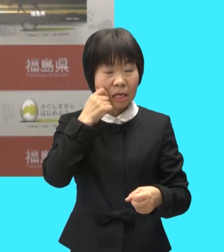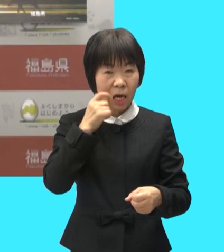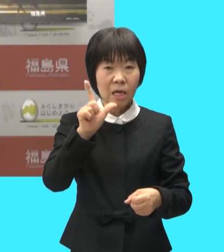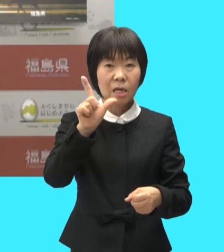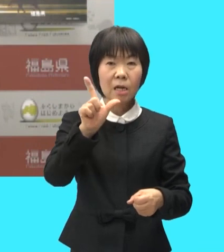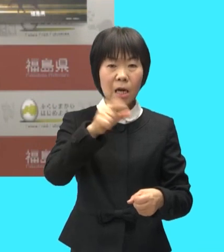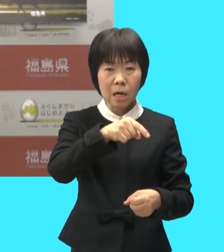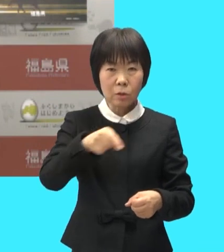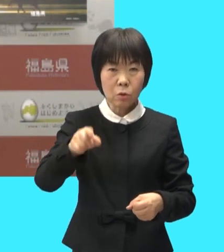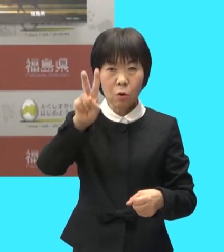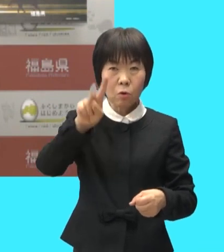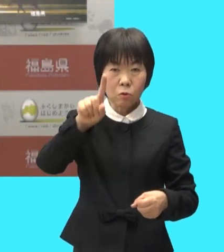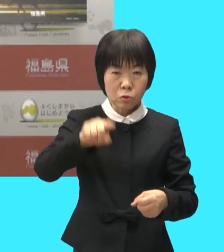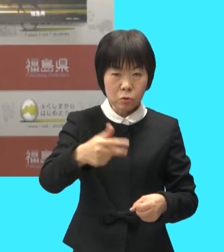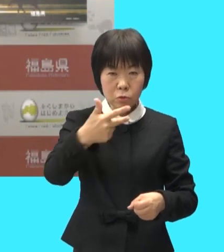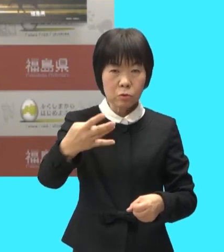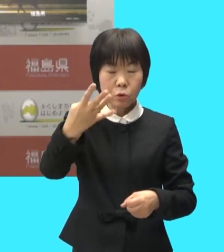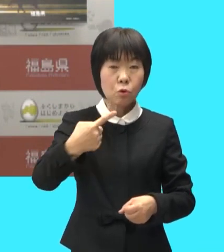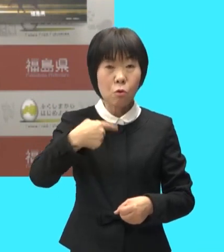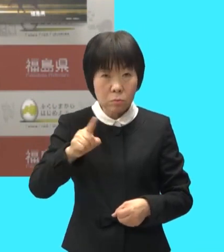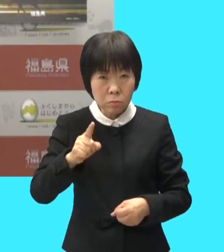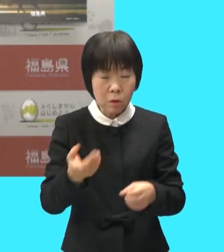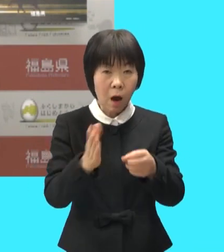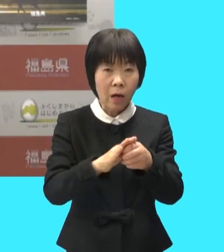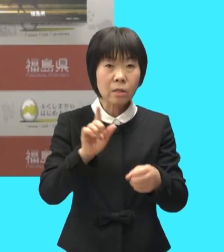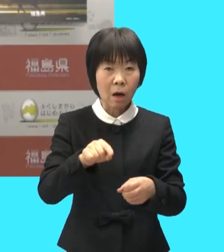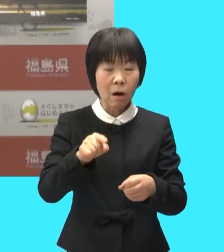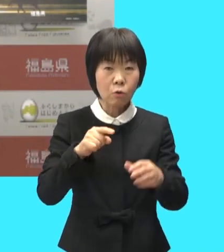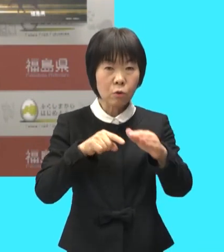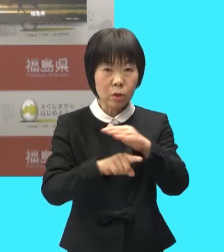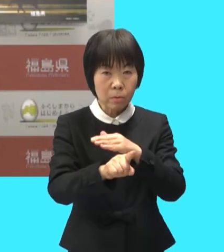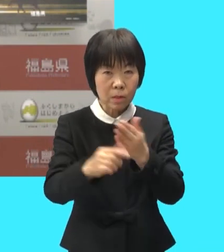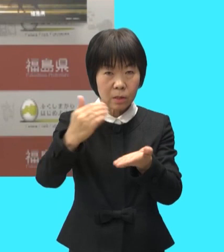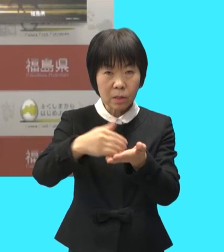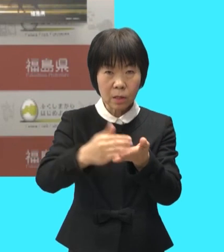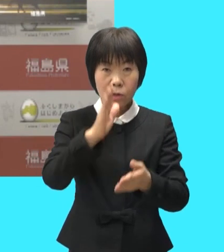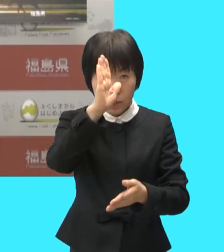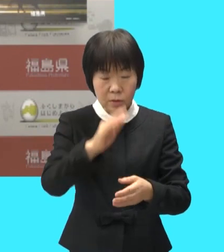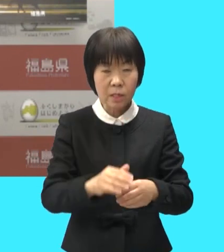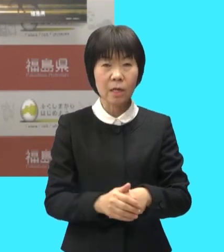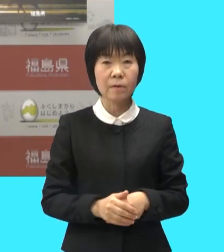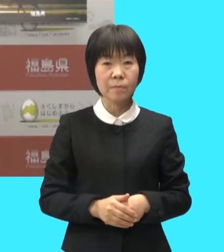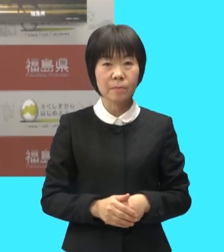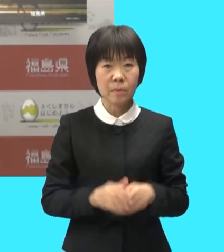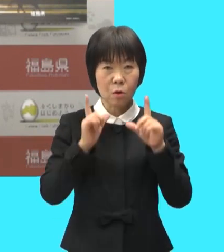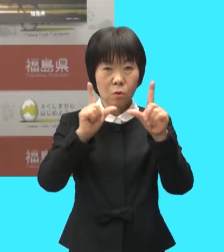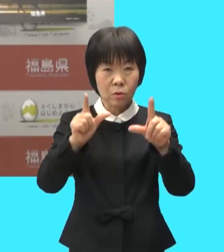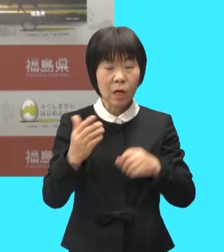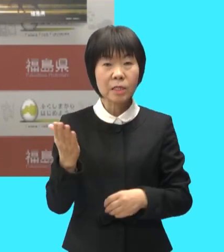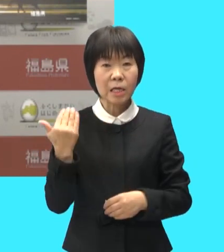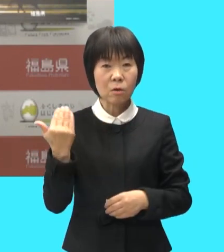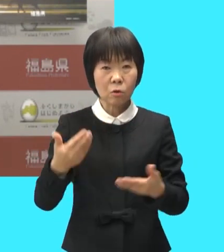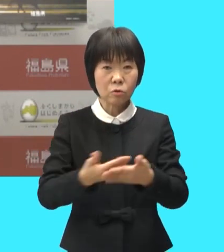ションですか、という言葉を入れたとかと思うんですけど、この入れた意味合いについて改めて教えてください。 はい、 先ほ